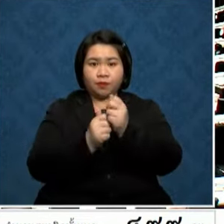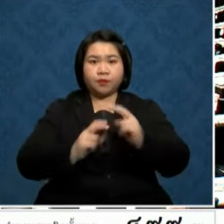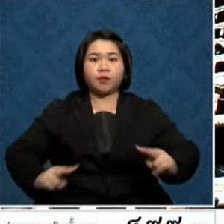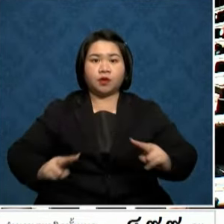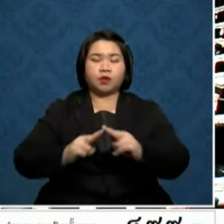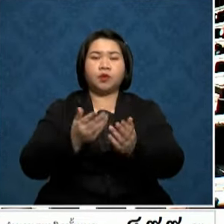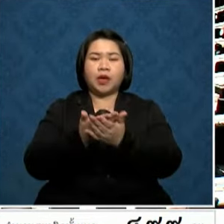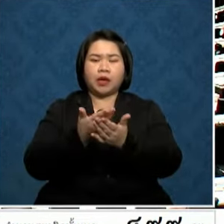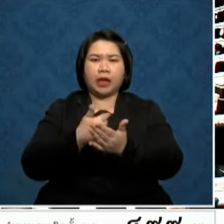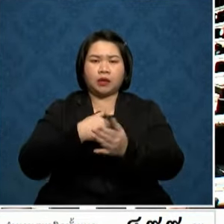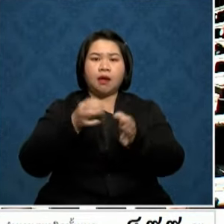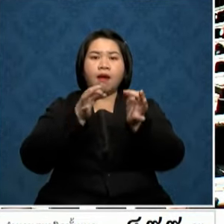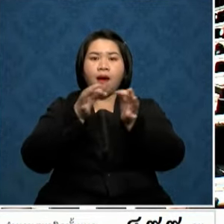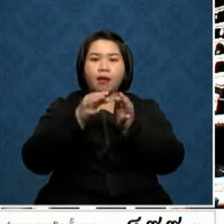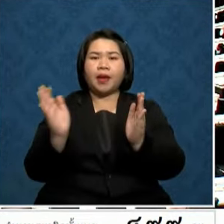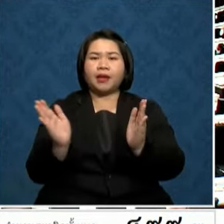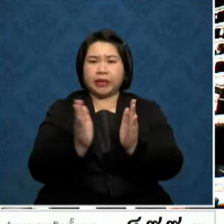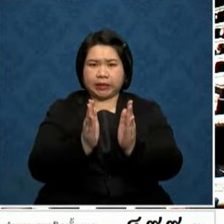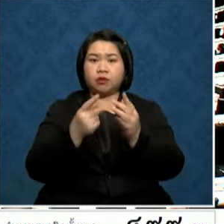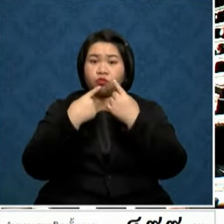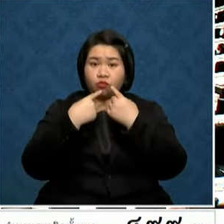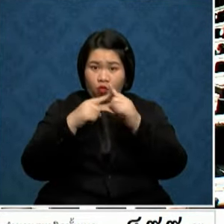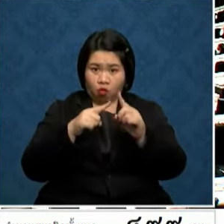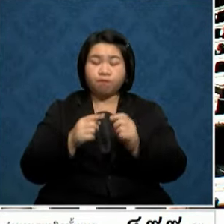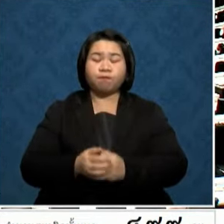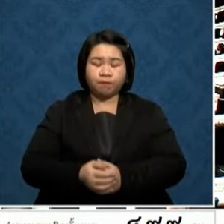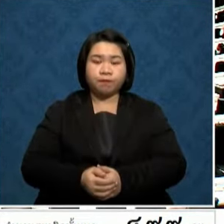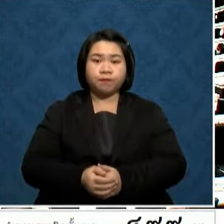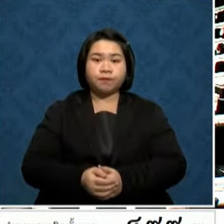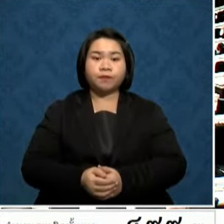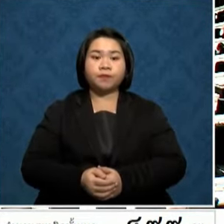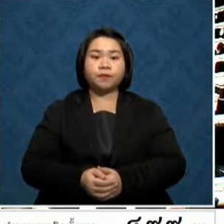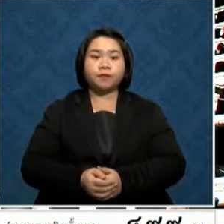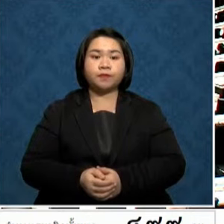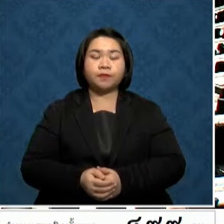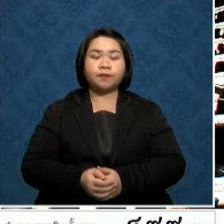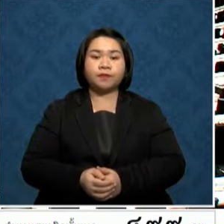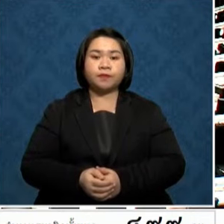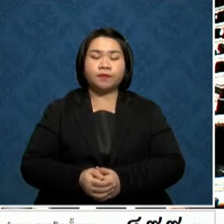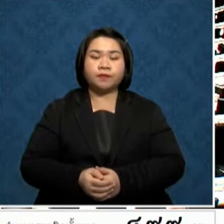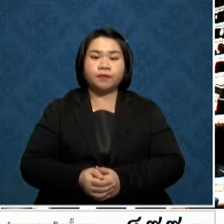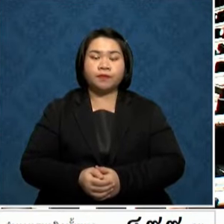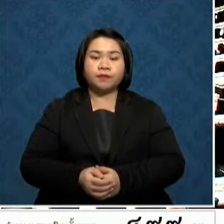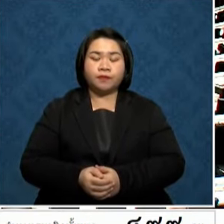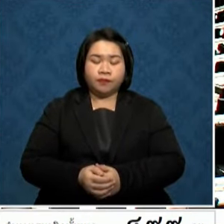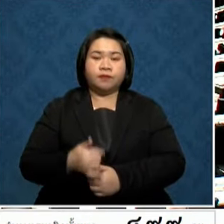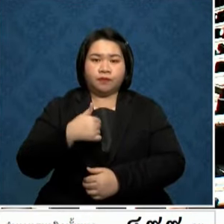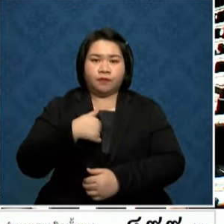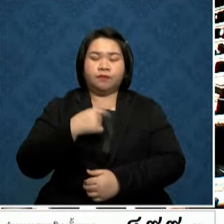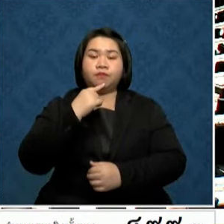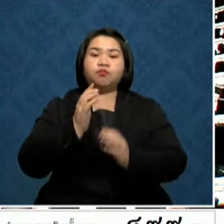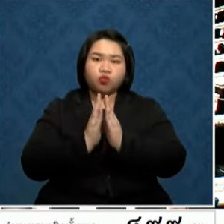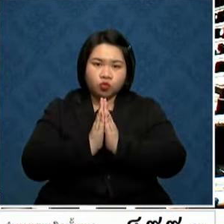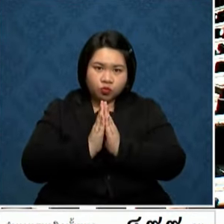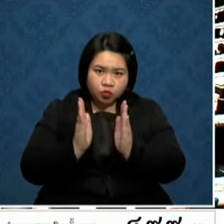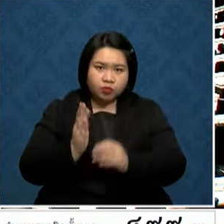ขอใช้เวลาสั้นๆ ในการตอบคำถามแล้วก็กรบเรียนต่อ Thie Smithซึต้องกัก pessoalกุนะครัหล